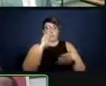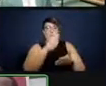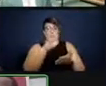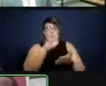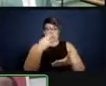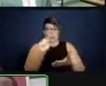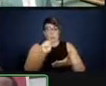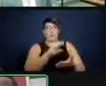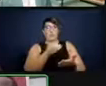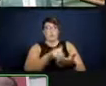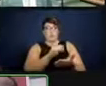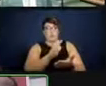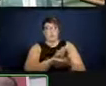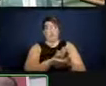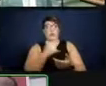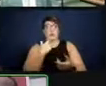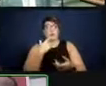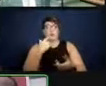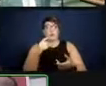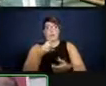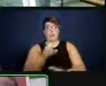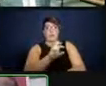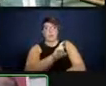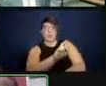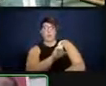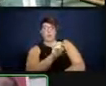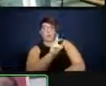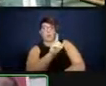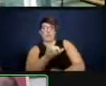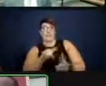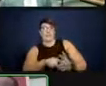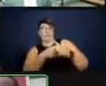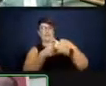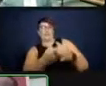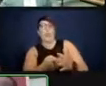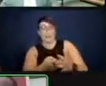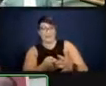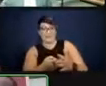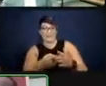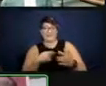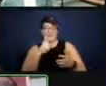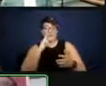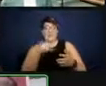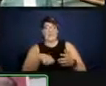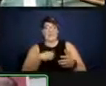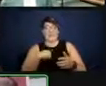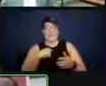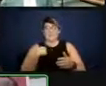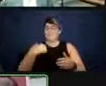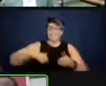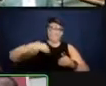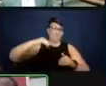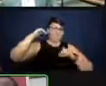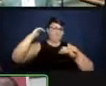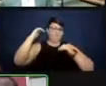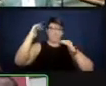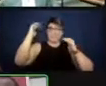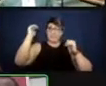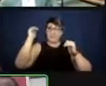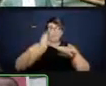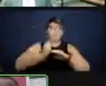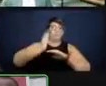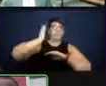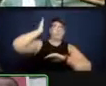Hasa sasa ambapo tunazungumzia kuhusu jambo hili la wanafunzi ambao wameweza kufuzu, kwa kweli wamefanya